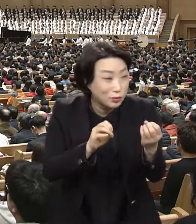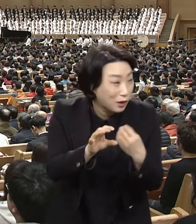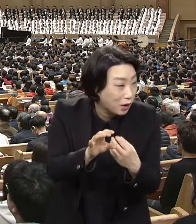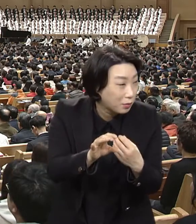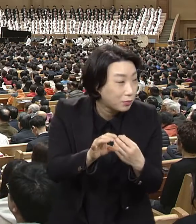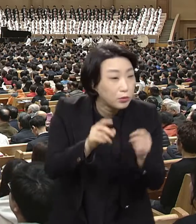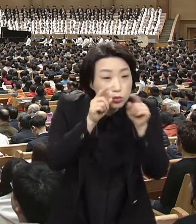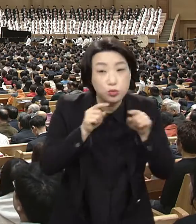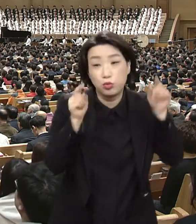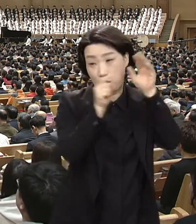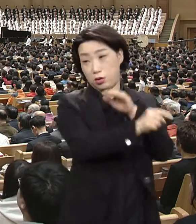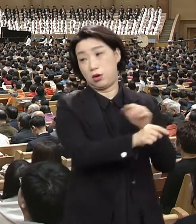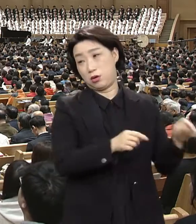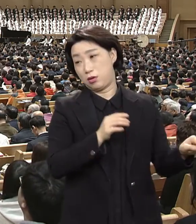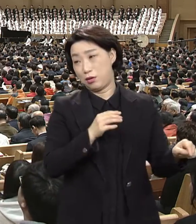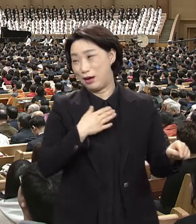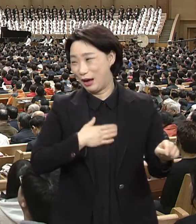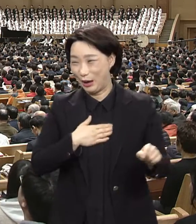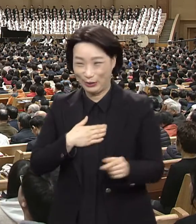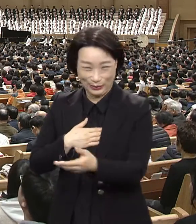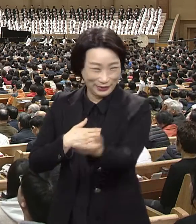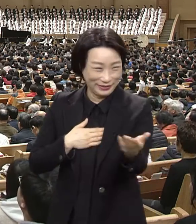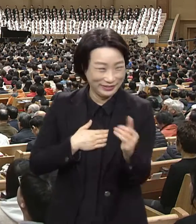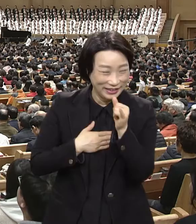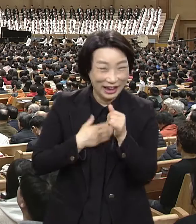시작. 알기는 잘하러